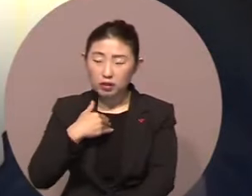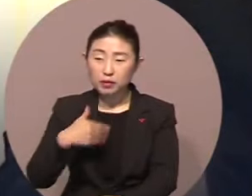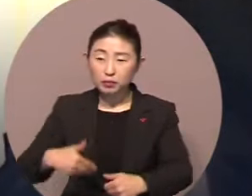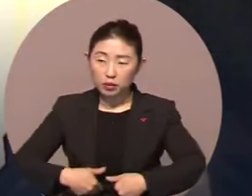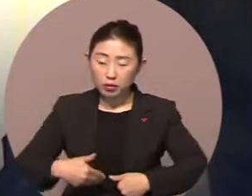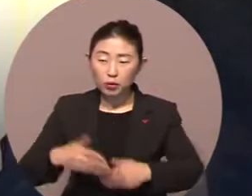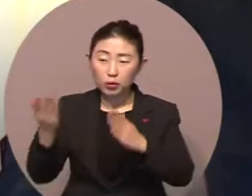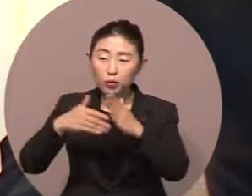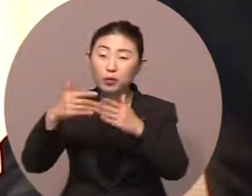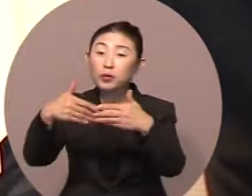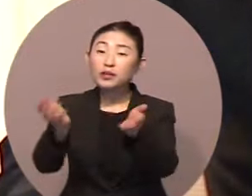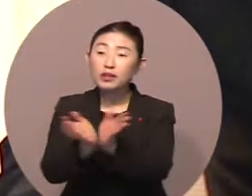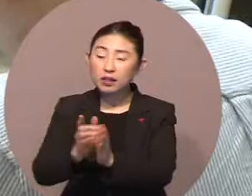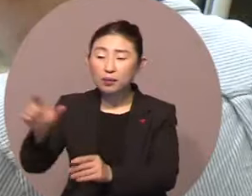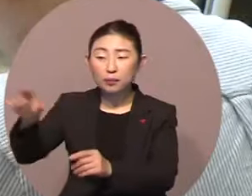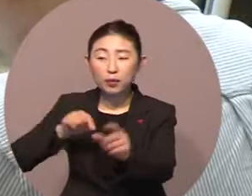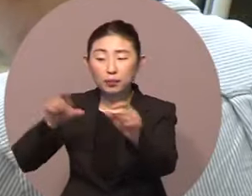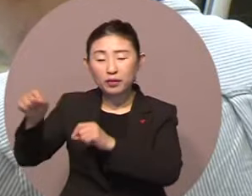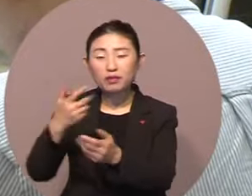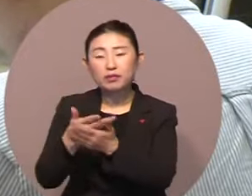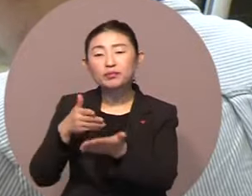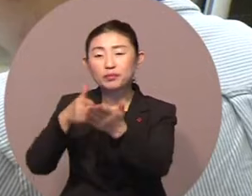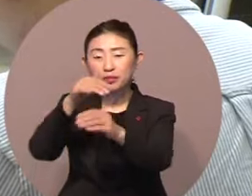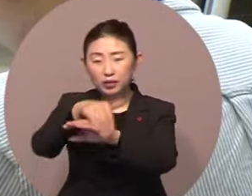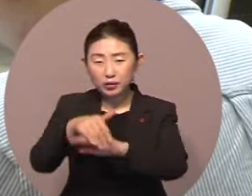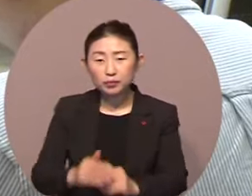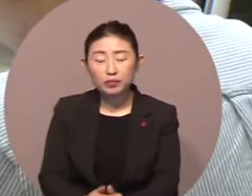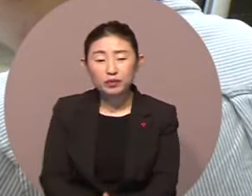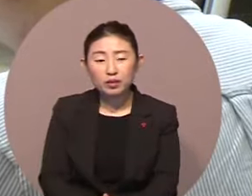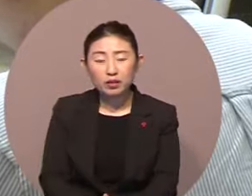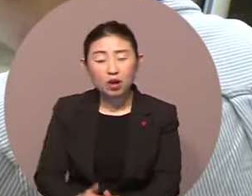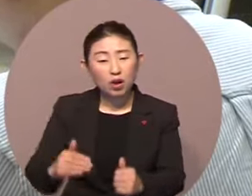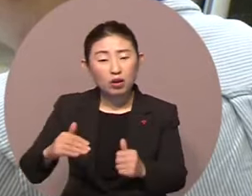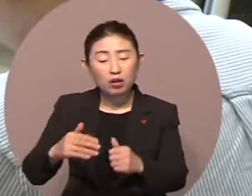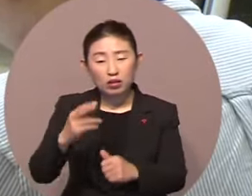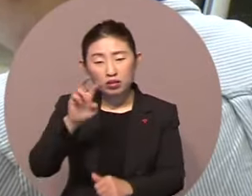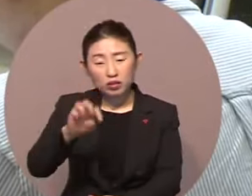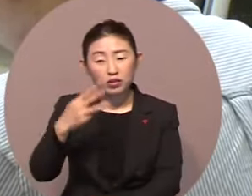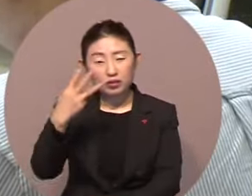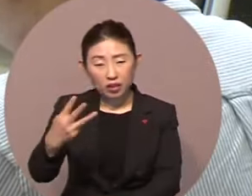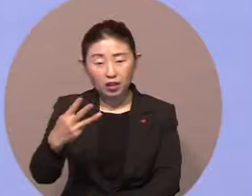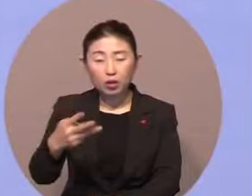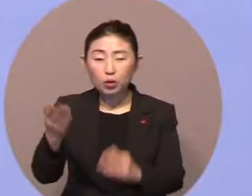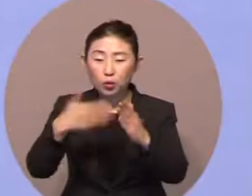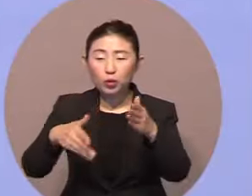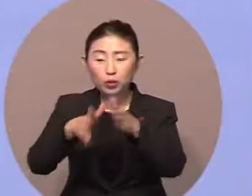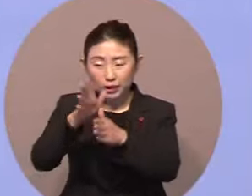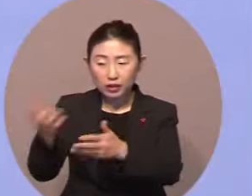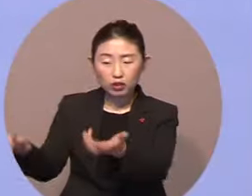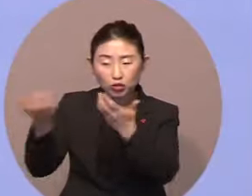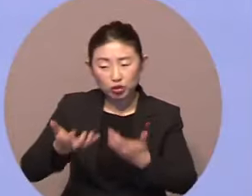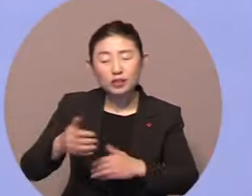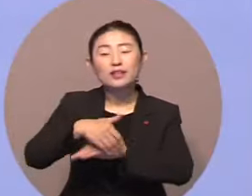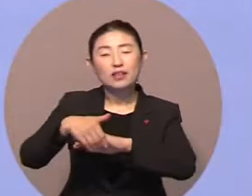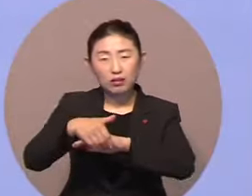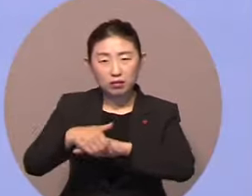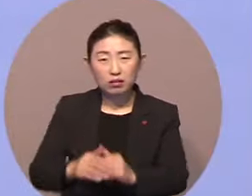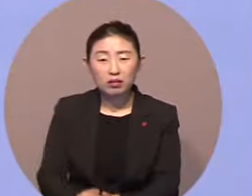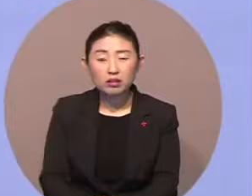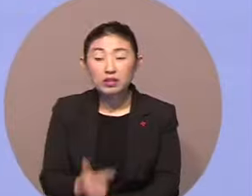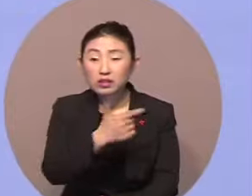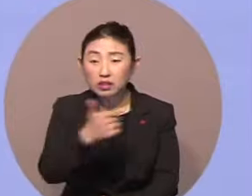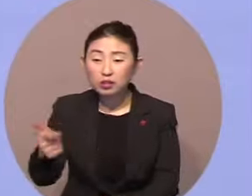드래프트제를 요구하고 있는. 충남도는 한국환경공단 등 34곳을 중점 유치기관으로 지정하고